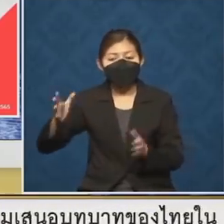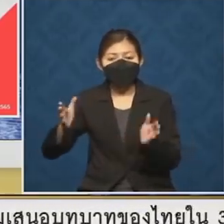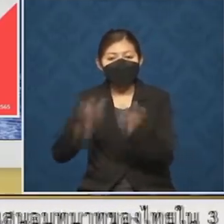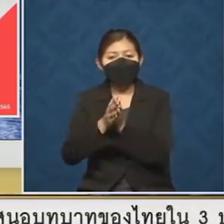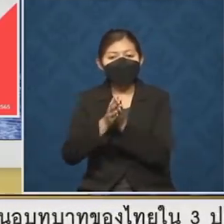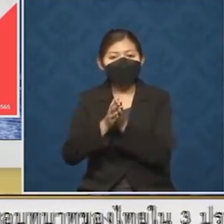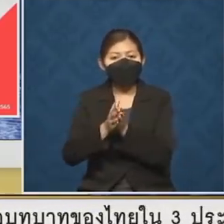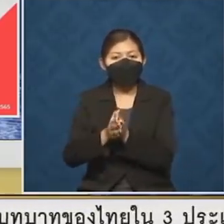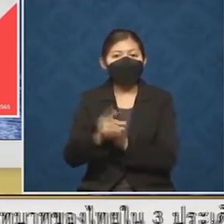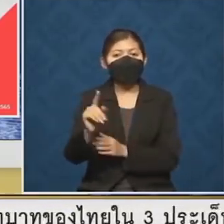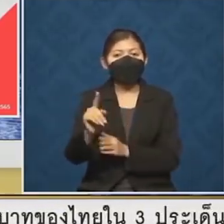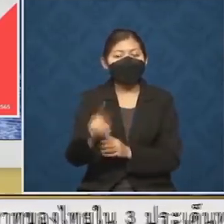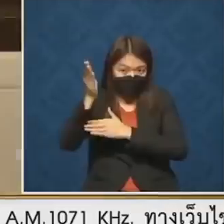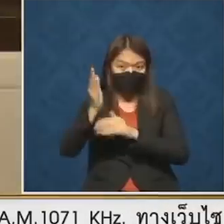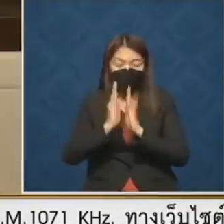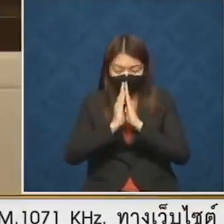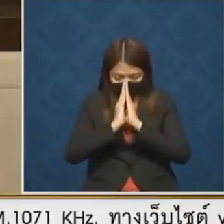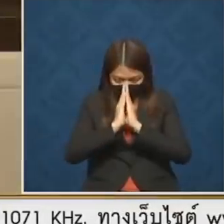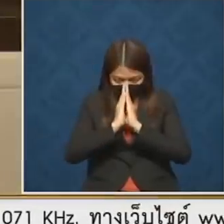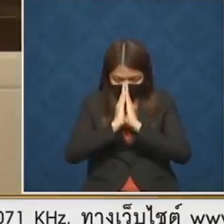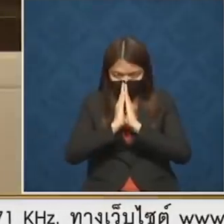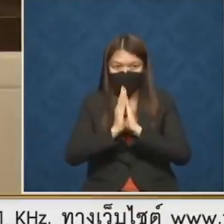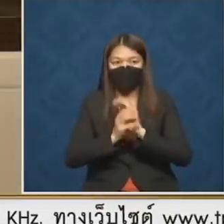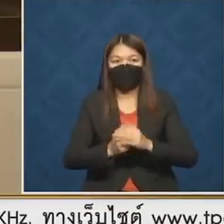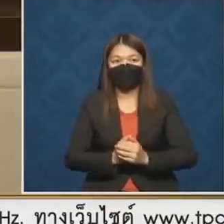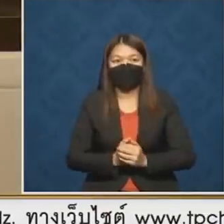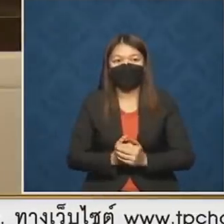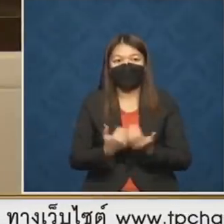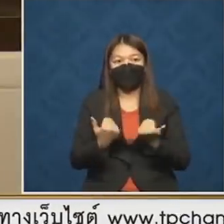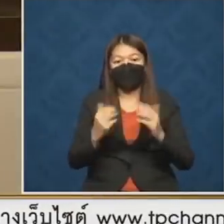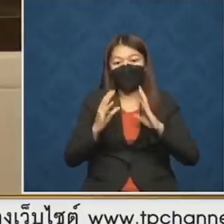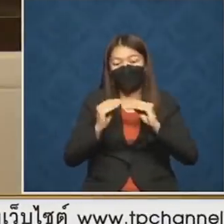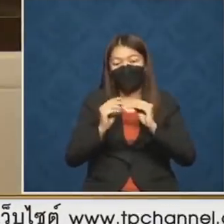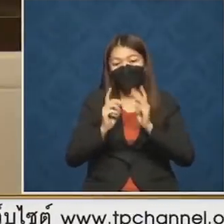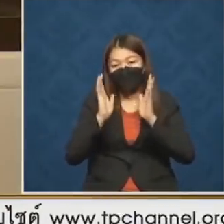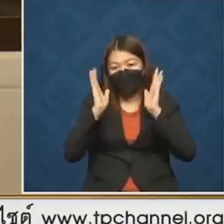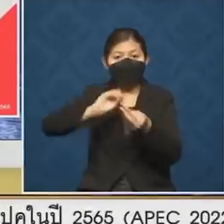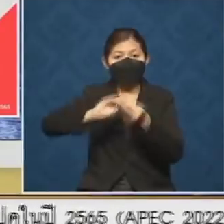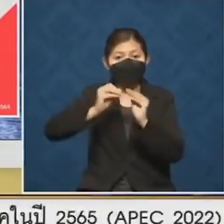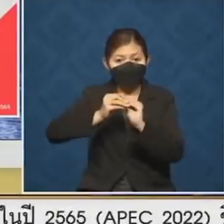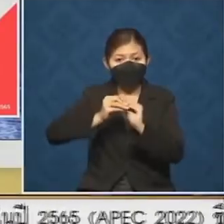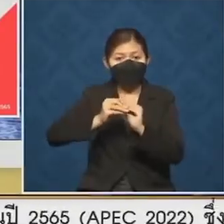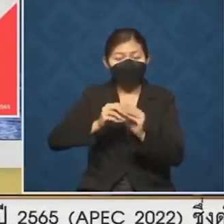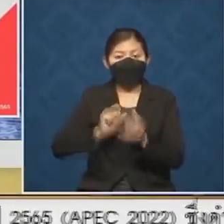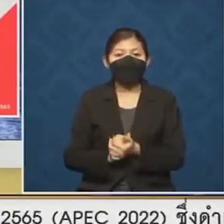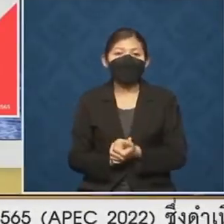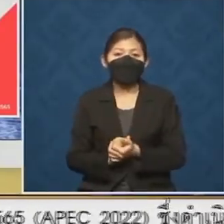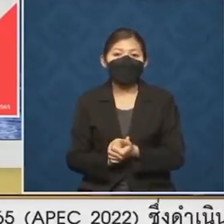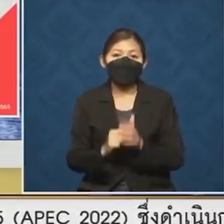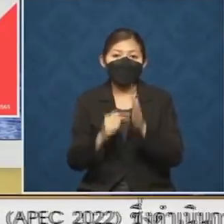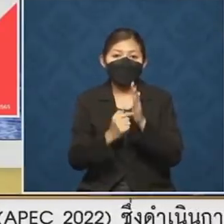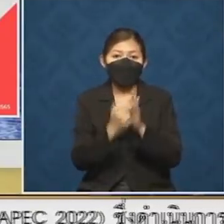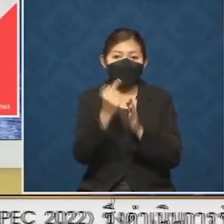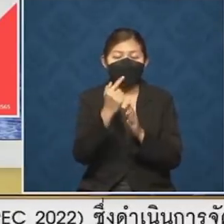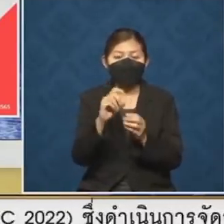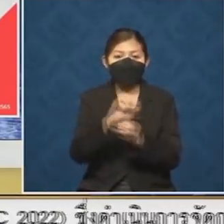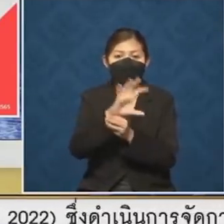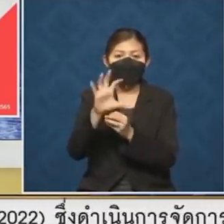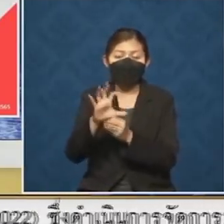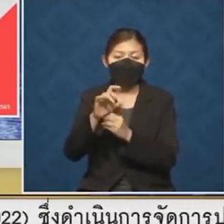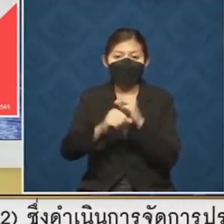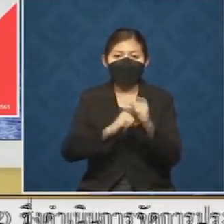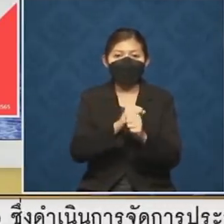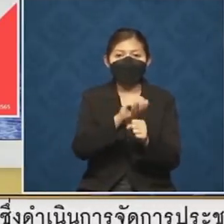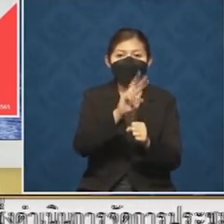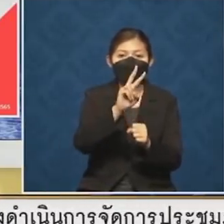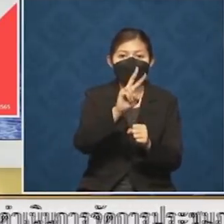จะตีหนึ่งคุณสุชาติประธานที่ประชุมก็แจ้งพักการประชุมเพราะว่าอภิปรายกันมา16